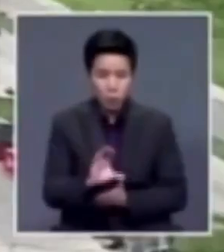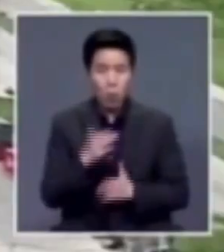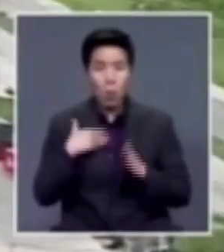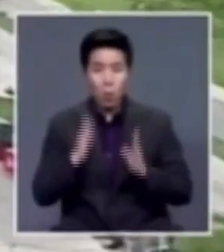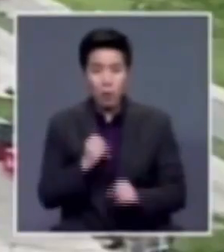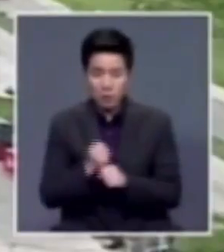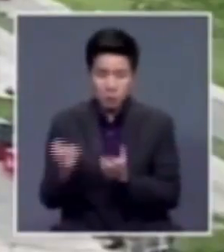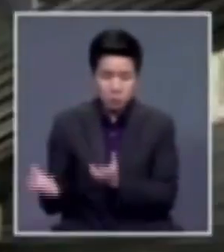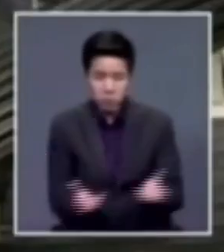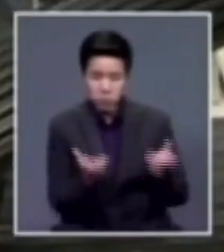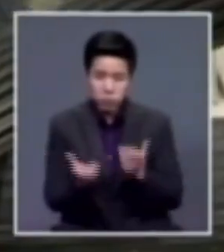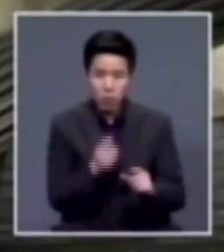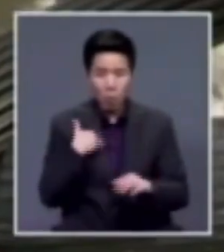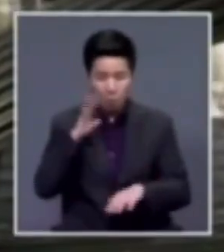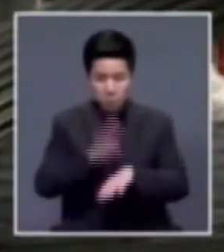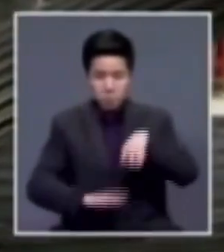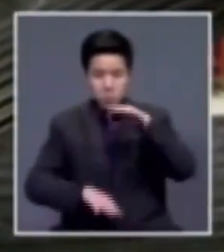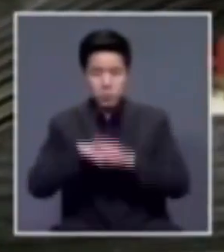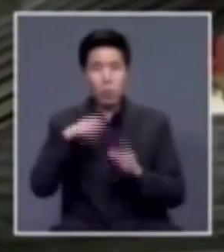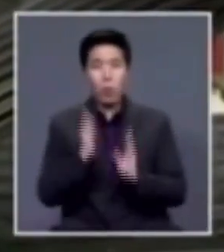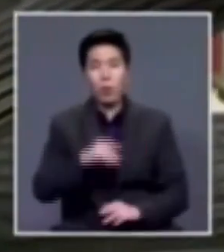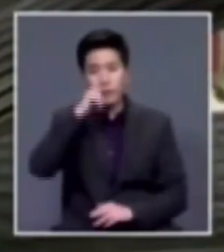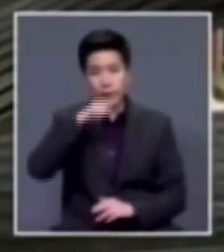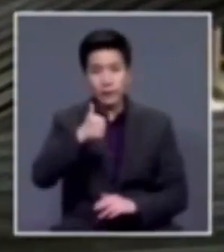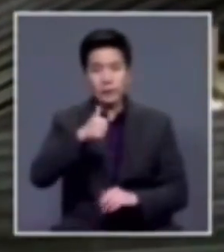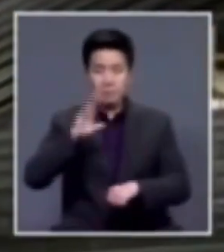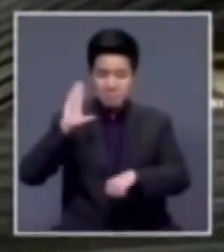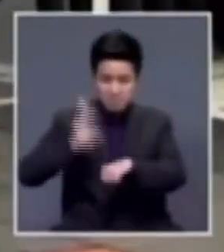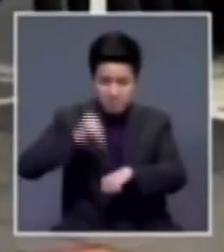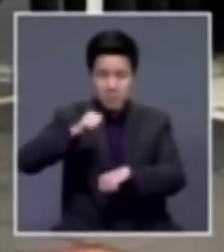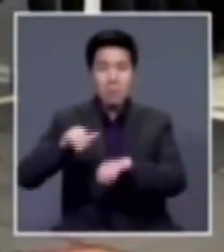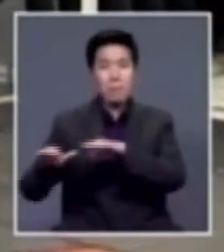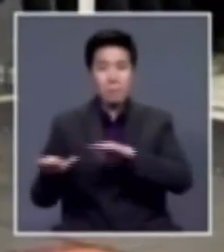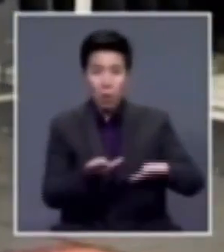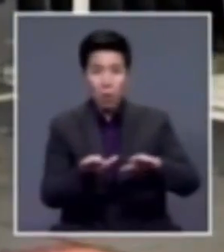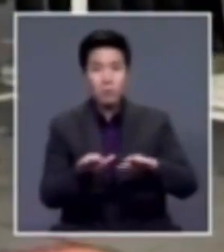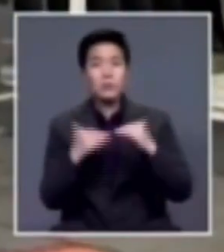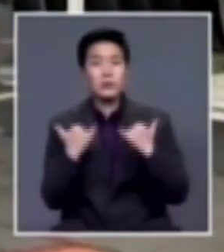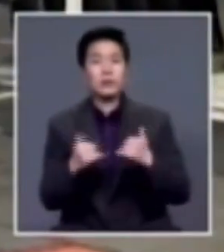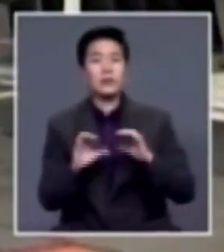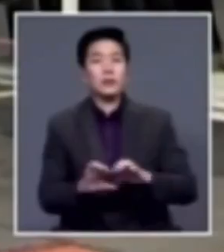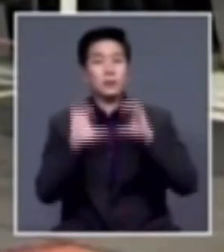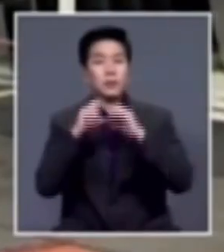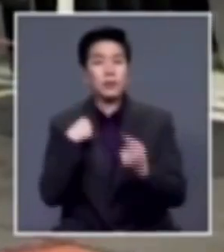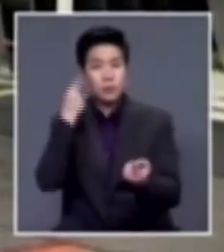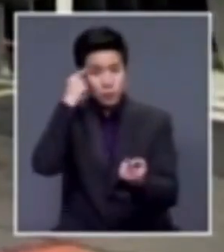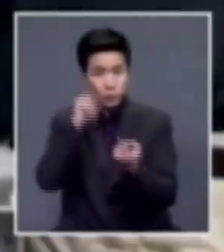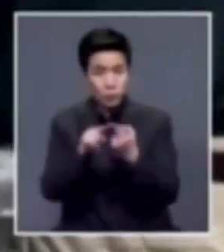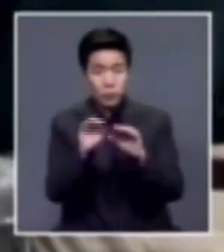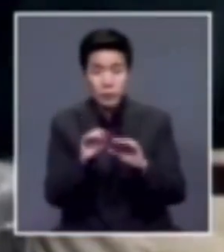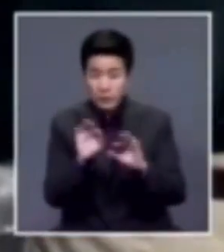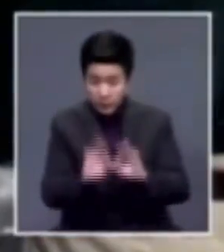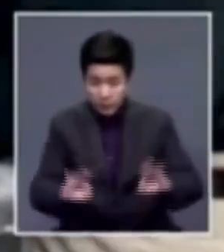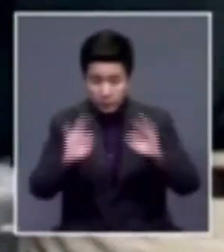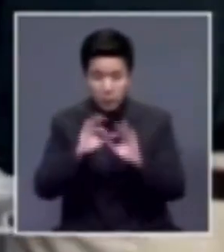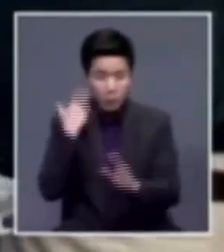การสร้างนวัตกรรมรวมถึงมีแรงงานฝีมือและผู้เชี่ยวชาญด้านเทคโนโลยีที่มีความพร้อมรัฐบาลนี้ให้ความสำคัญเป็นอย่างมากนะครับ